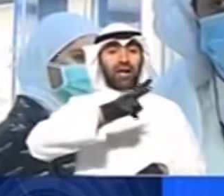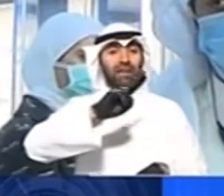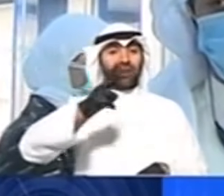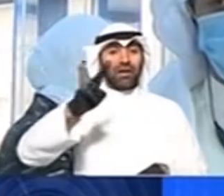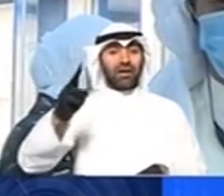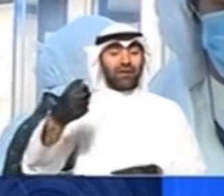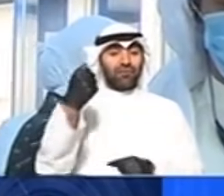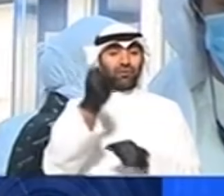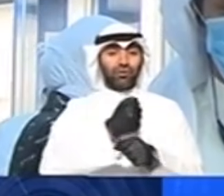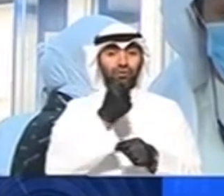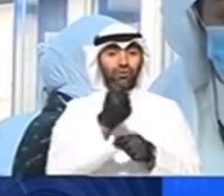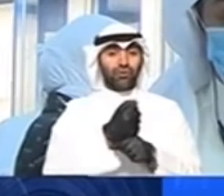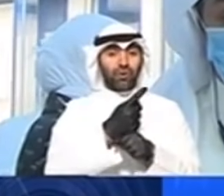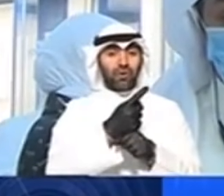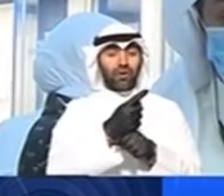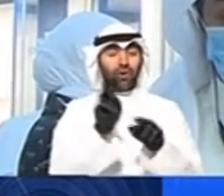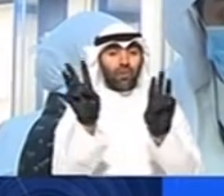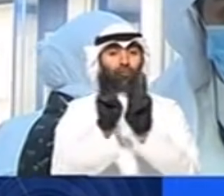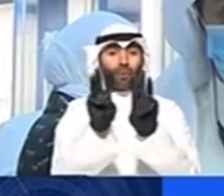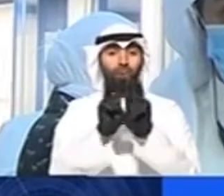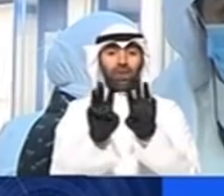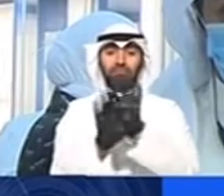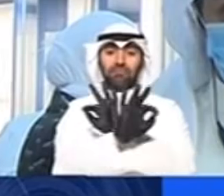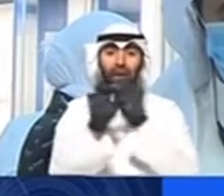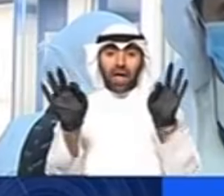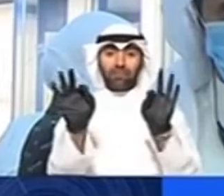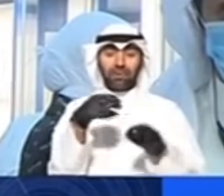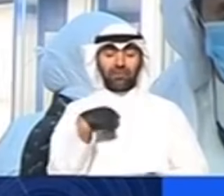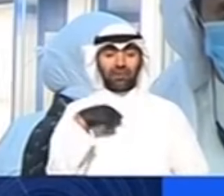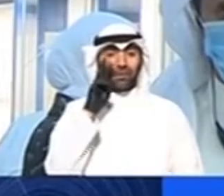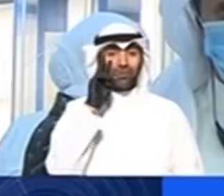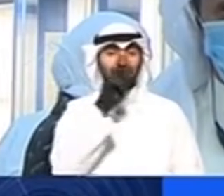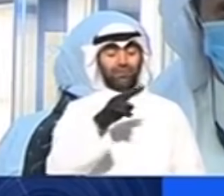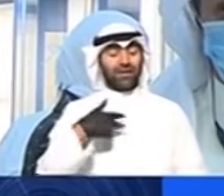الأجهزة للتأكد من الالتزام